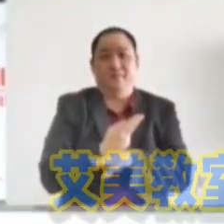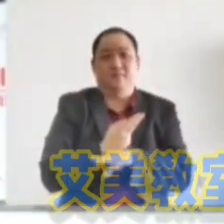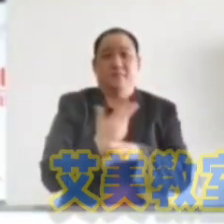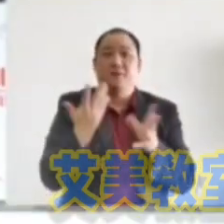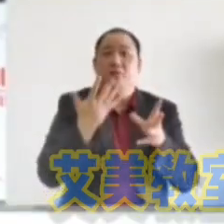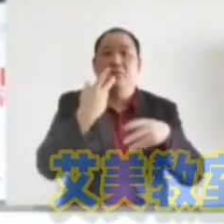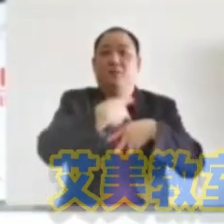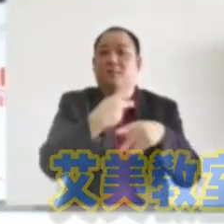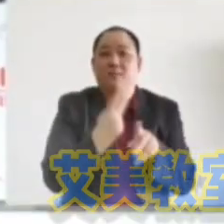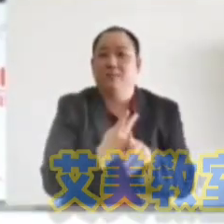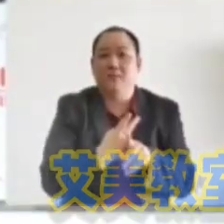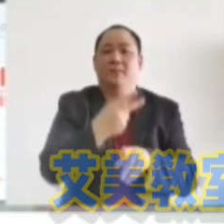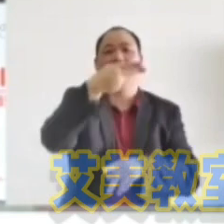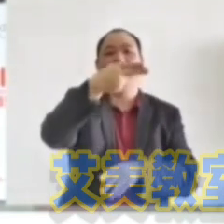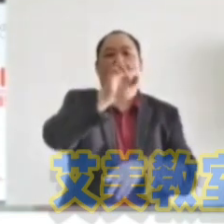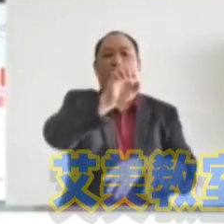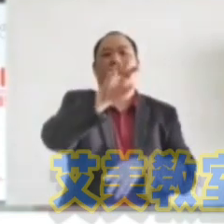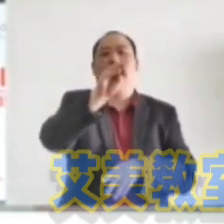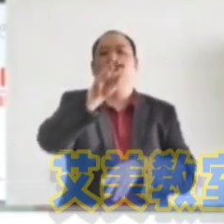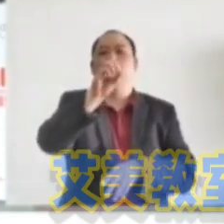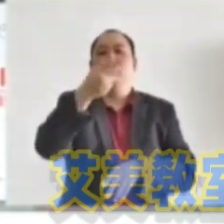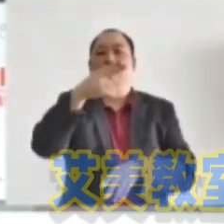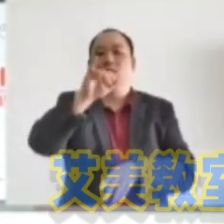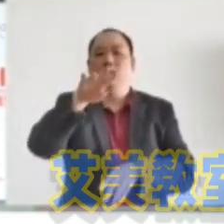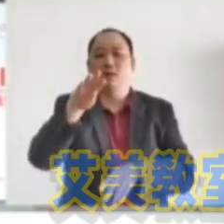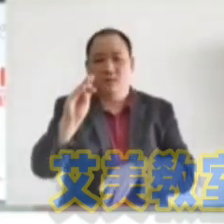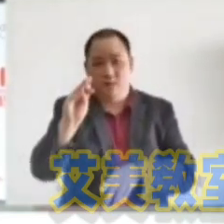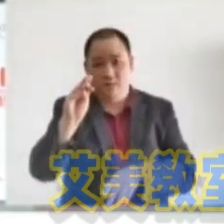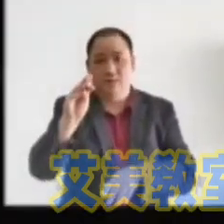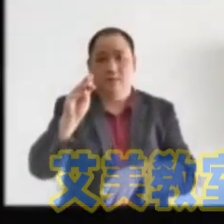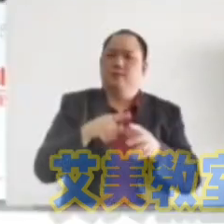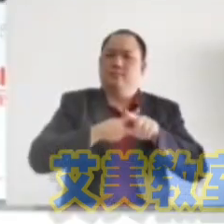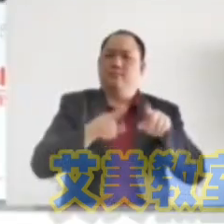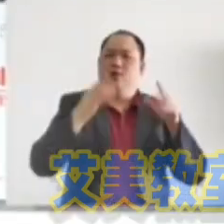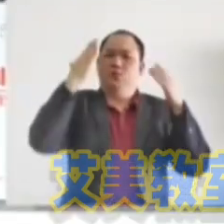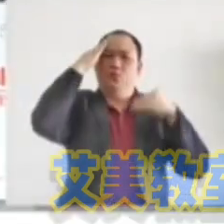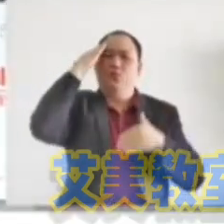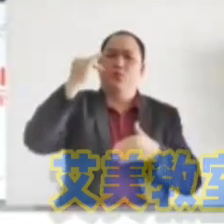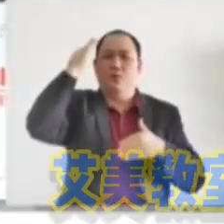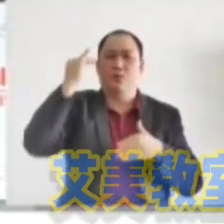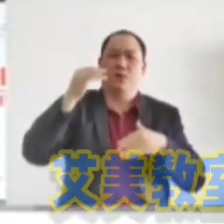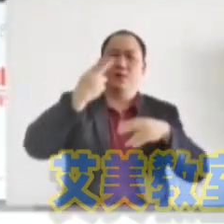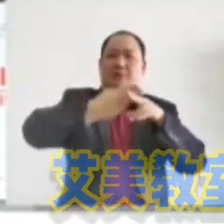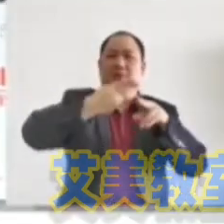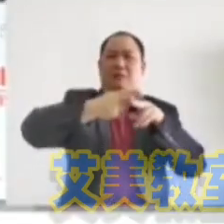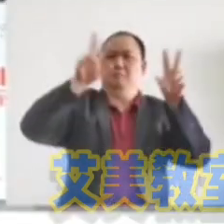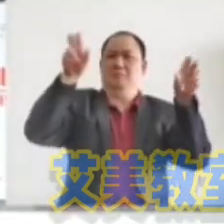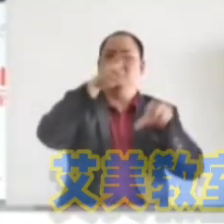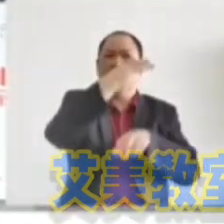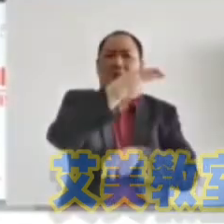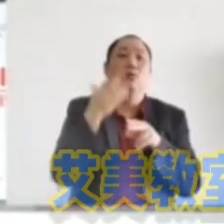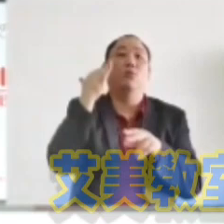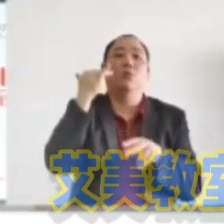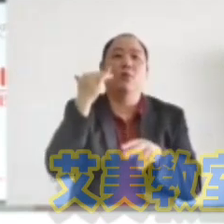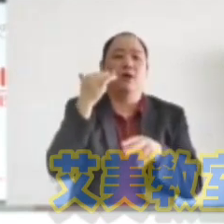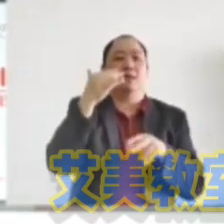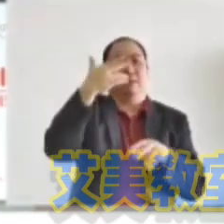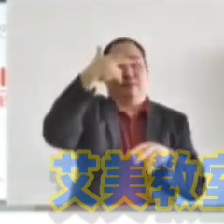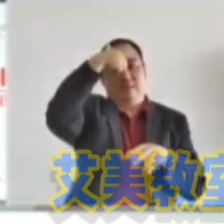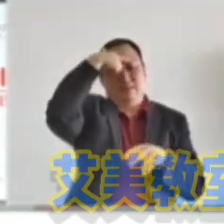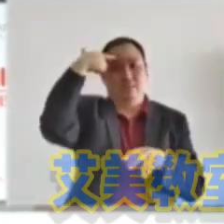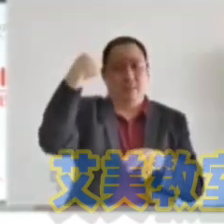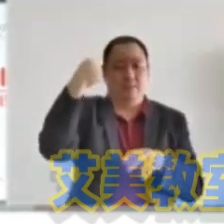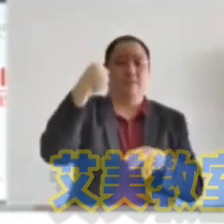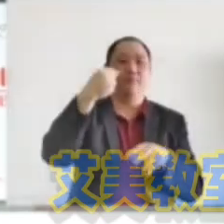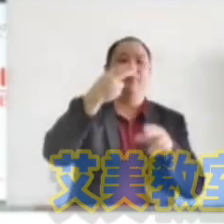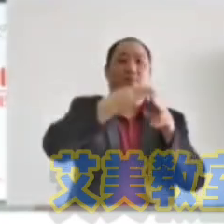呢？它就是我们的明星产品 Hemohim。为什么这个产品是叫 Hemohim 呢？它其实是